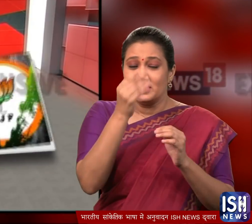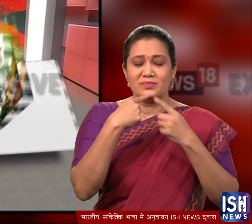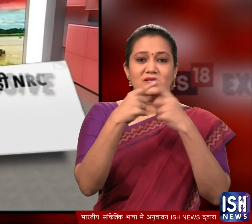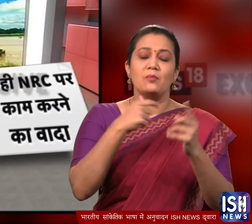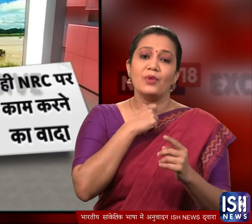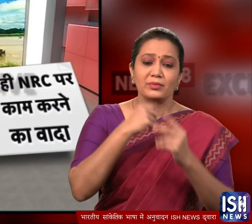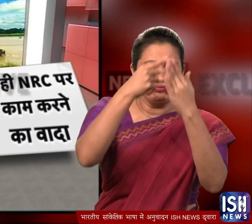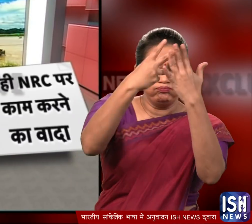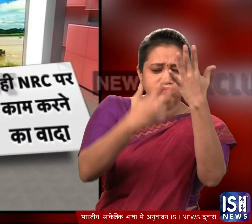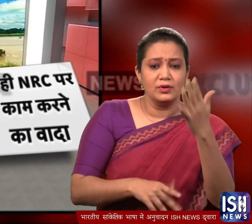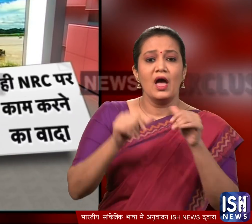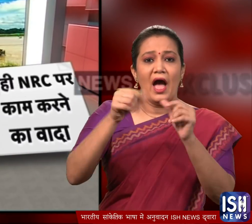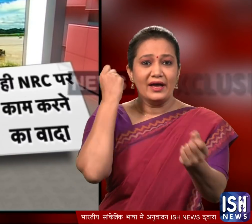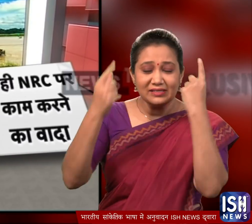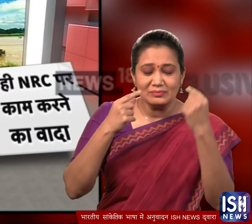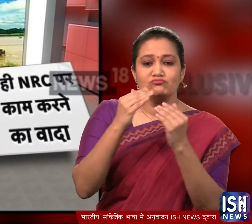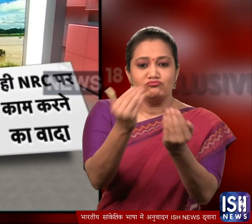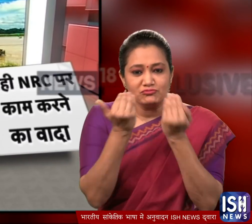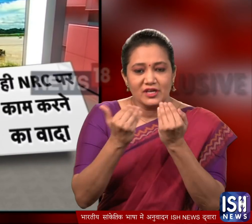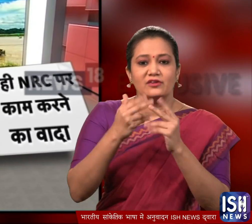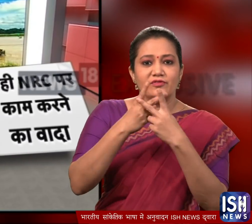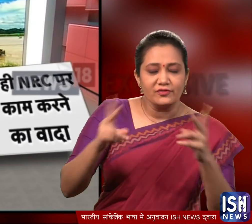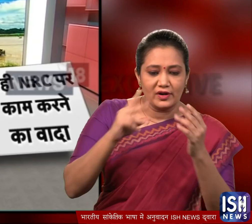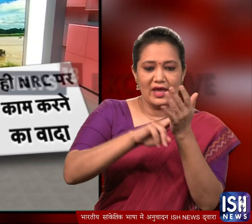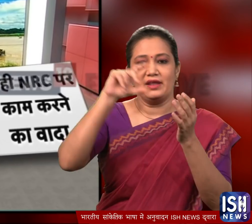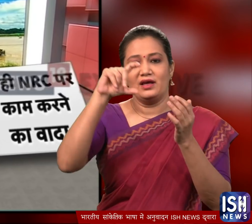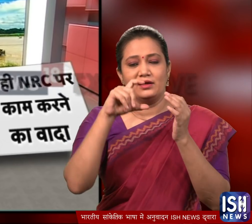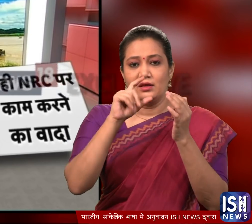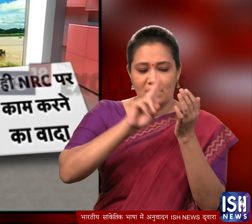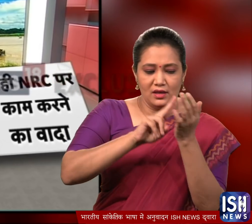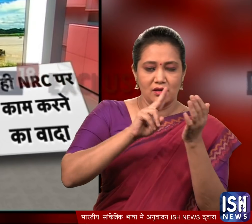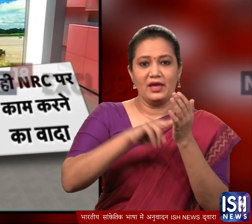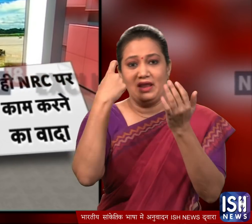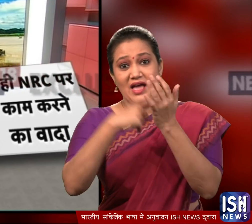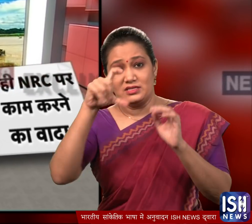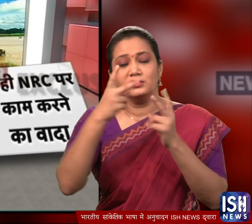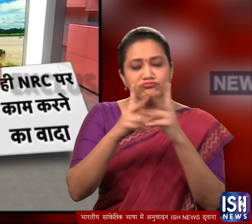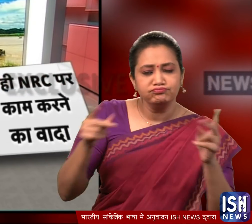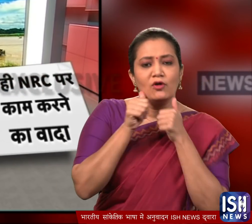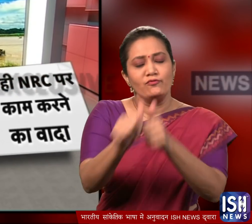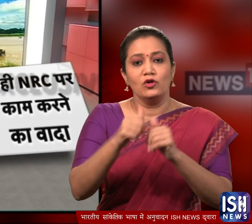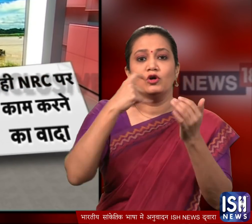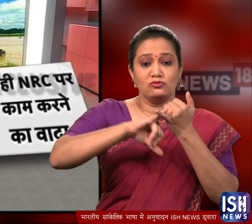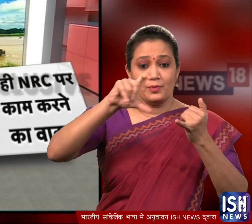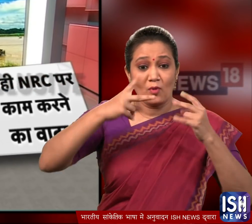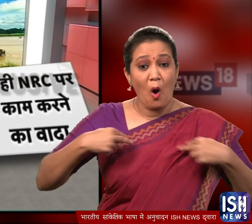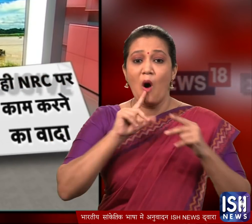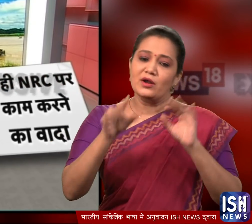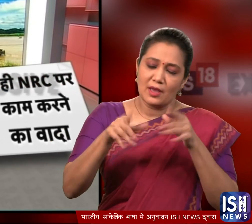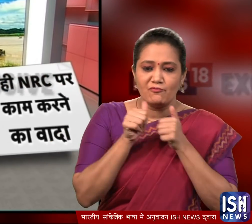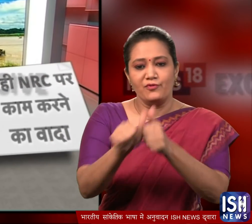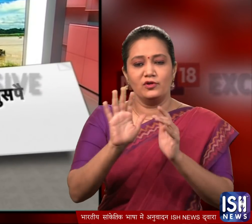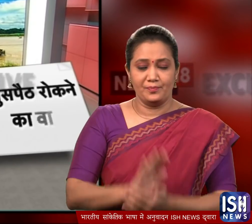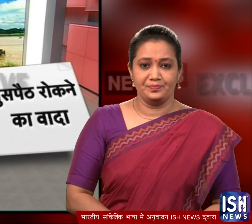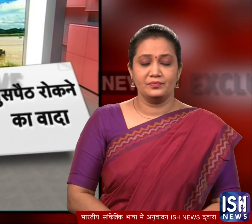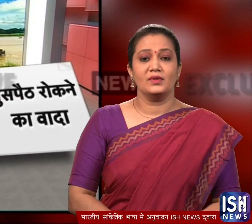अपने घोषणा पत्र में वादा किया कि वो असम की सुरक्षा के लिए सही NRC पर काम करेगी और सुप्रीम कोर्ट के निर्देशों का ध्यान रखेगी। बीजेपी